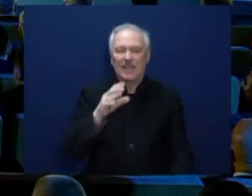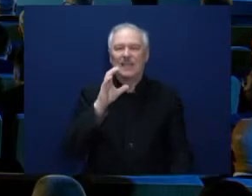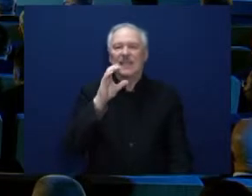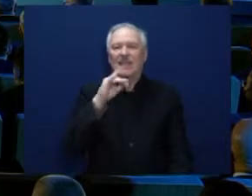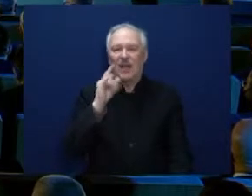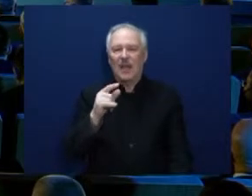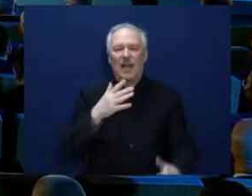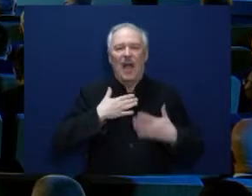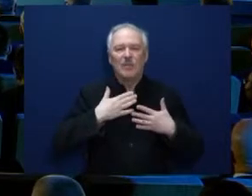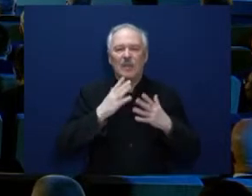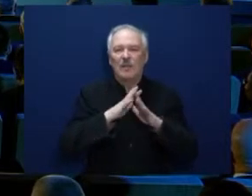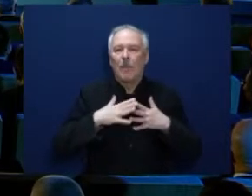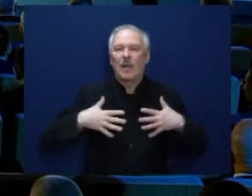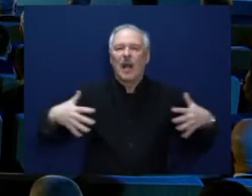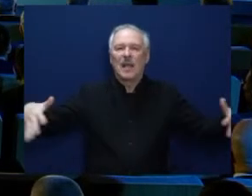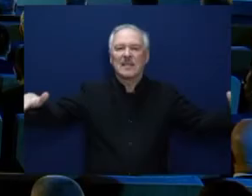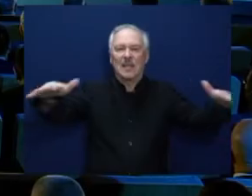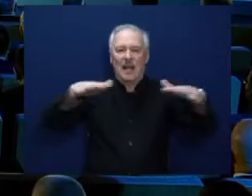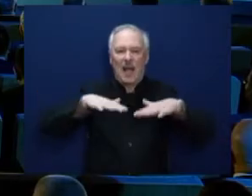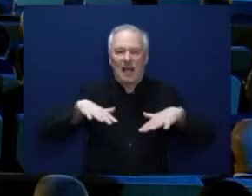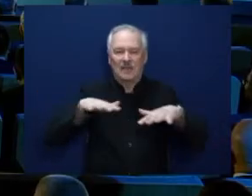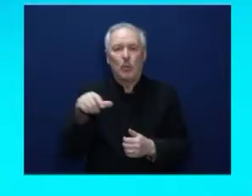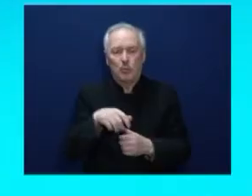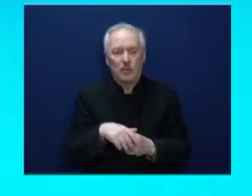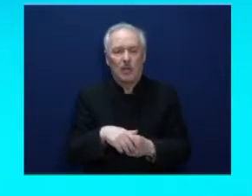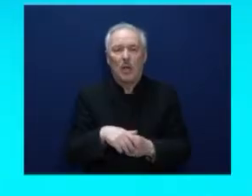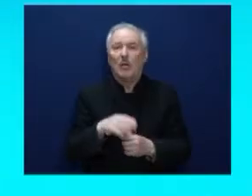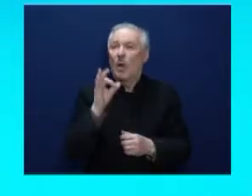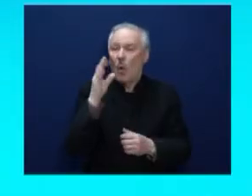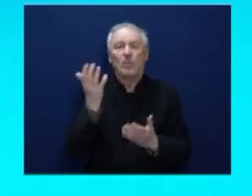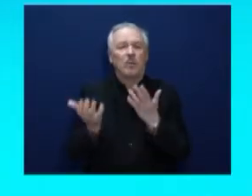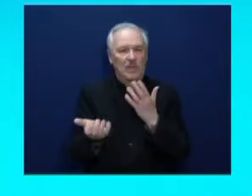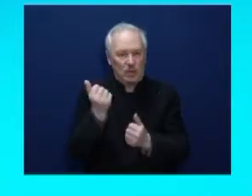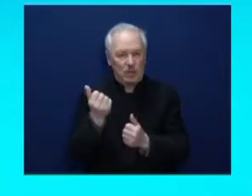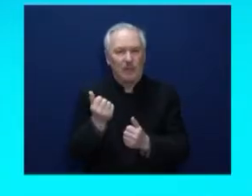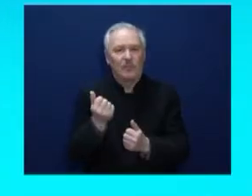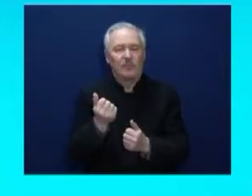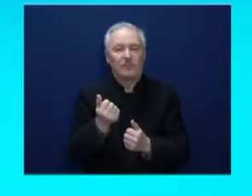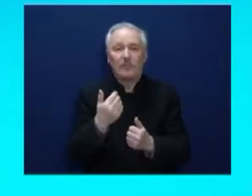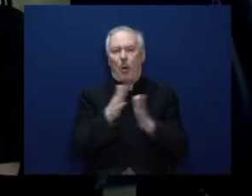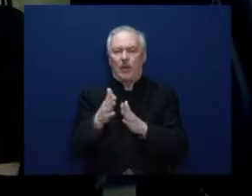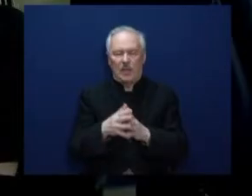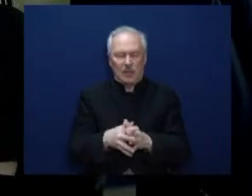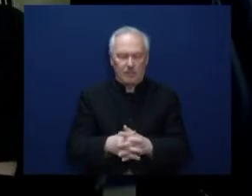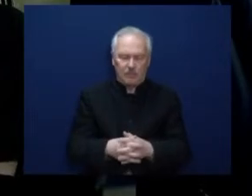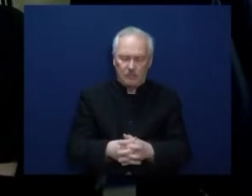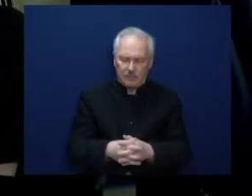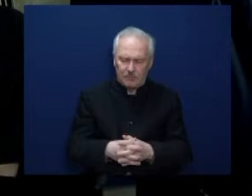своем ежегодном обращении к жителям губернатор Московской области Андрей Воробьев обозначил приоритетные задачи